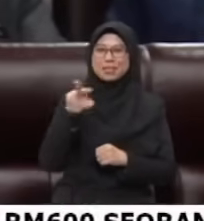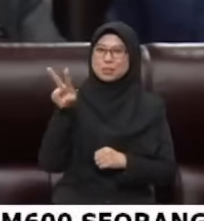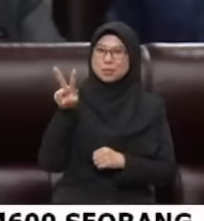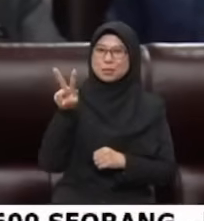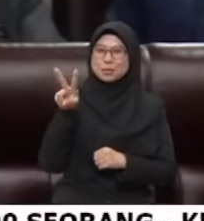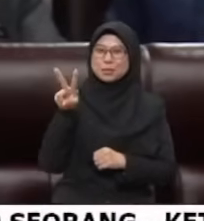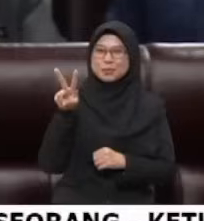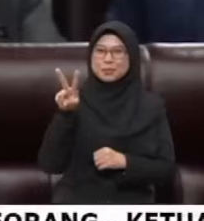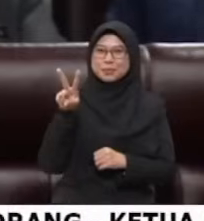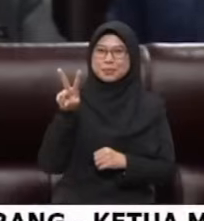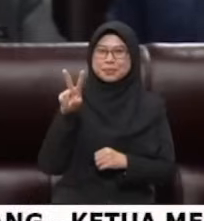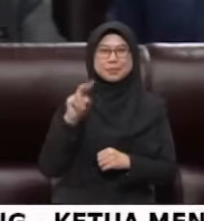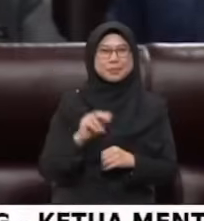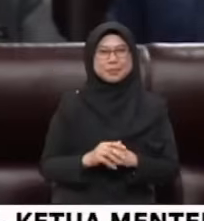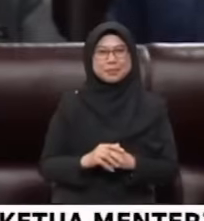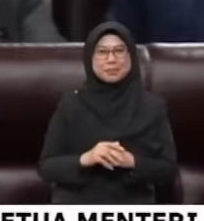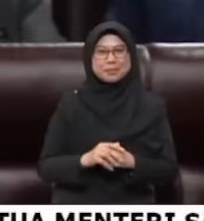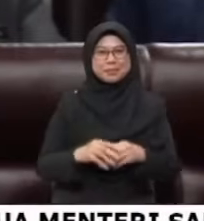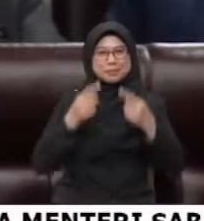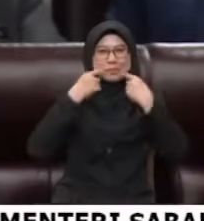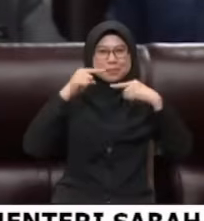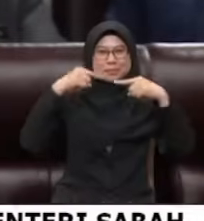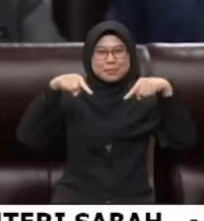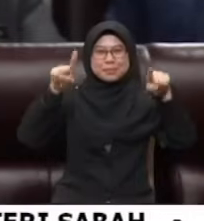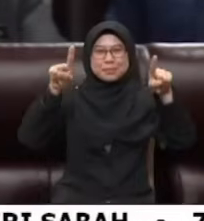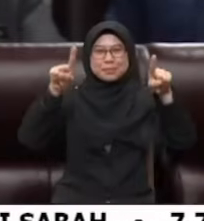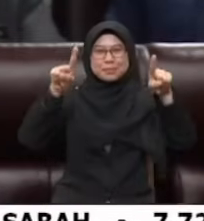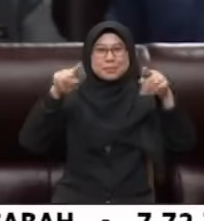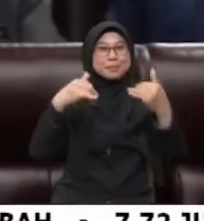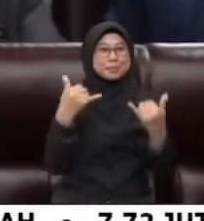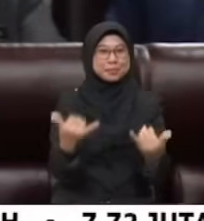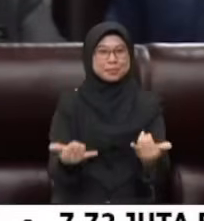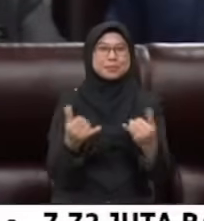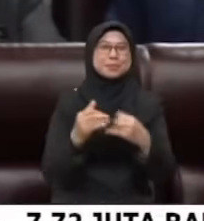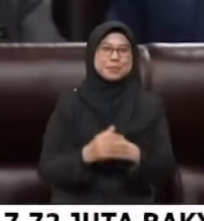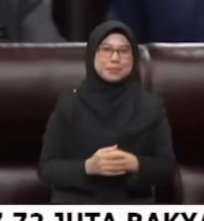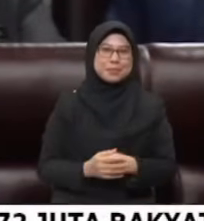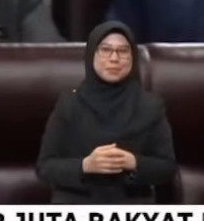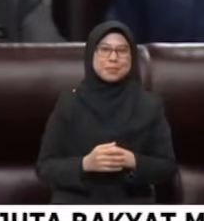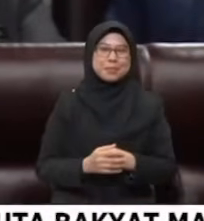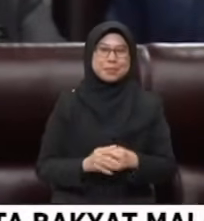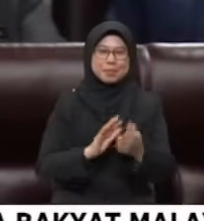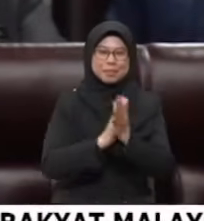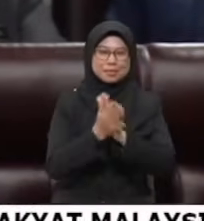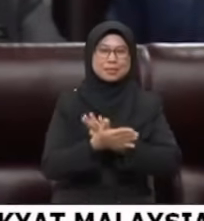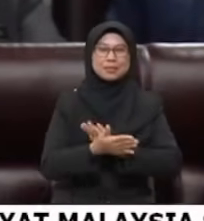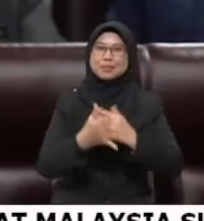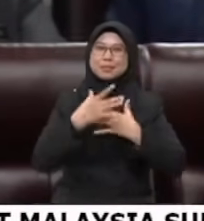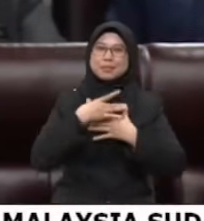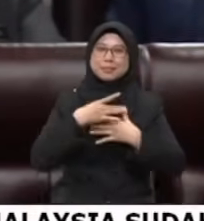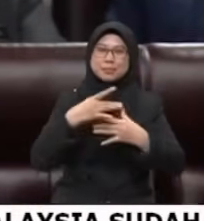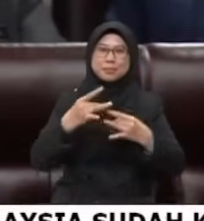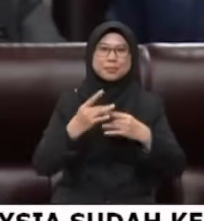MD itu amat terkenal sekarang ini dan dia menjadi